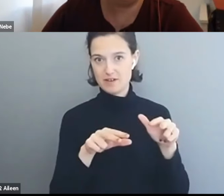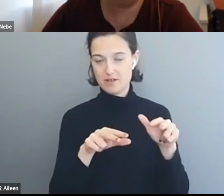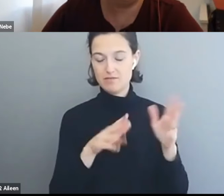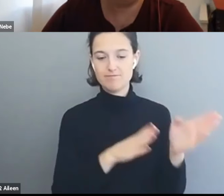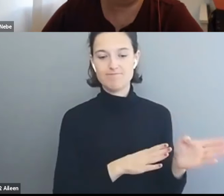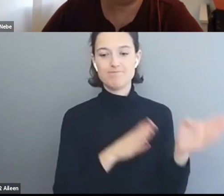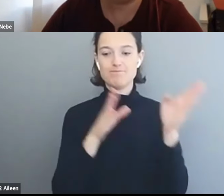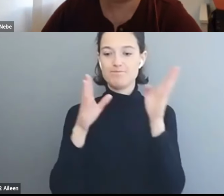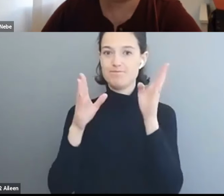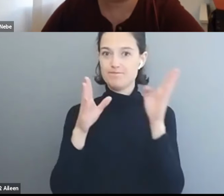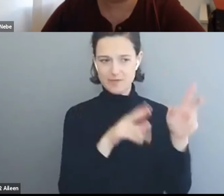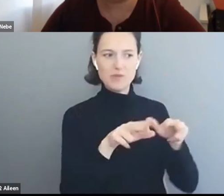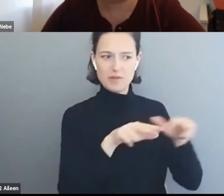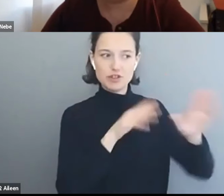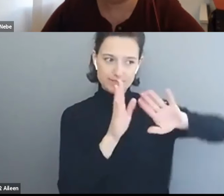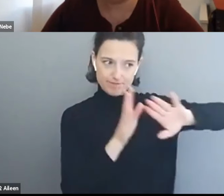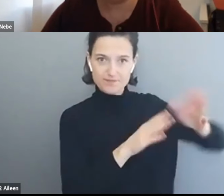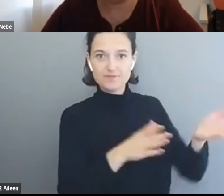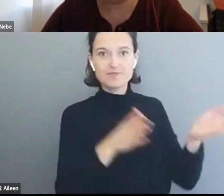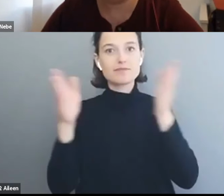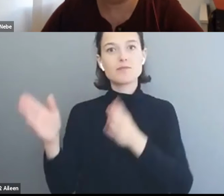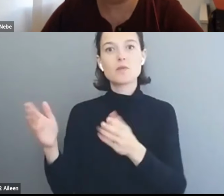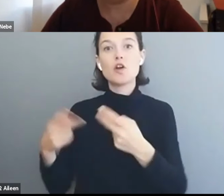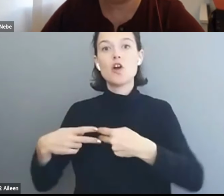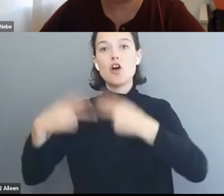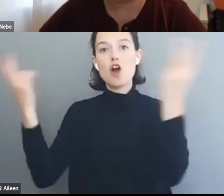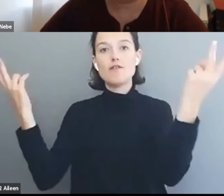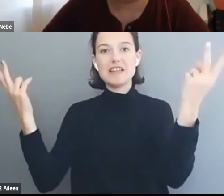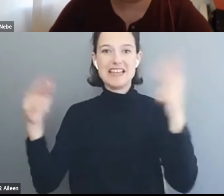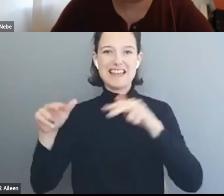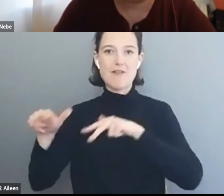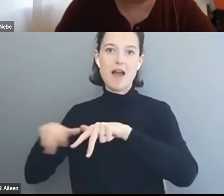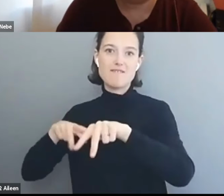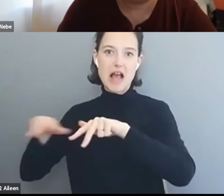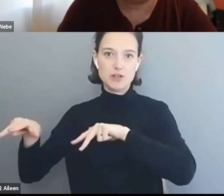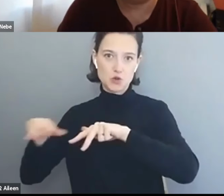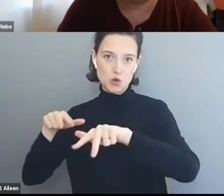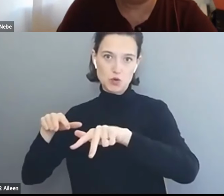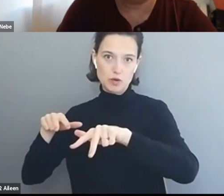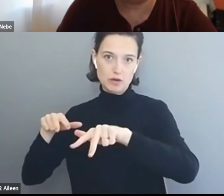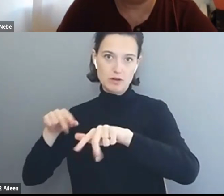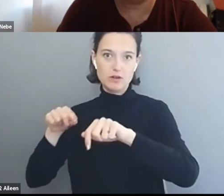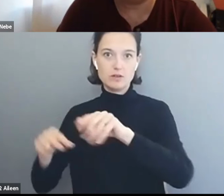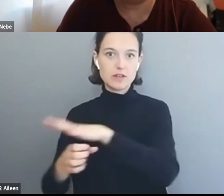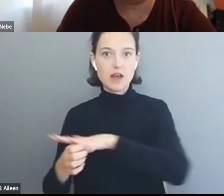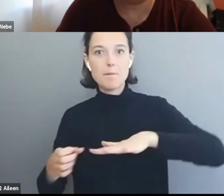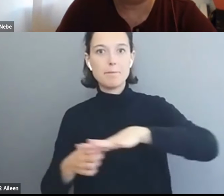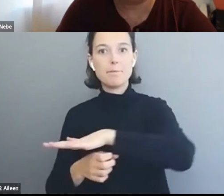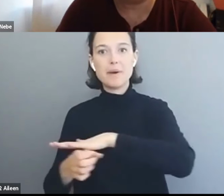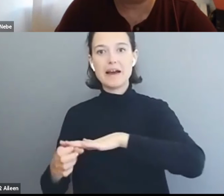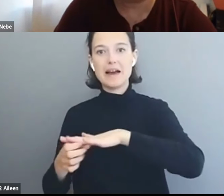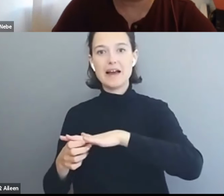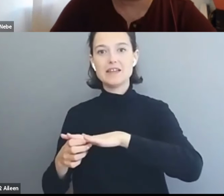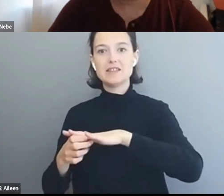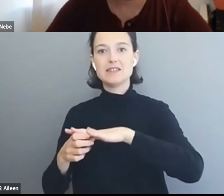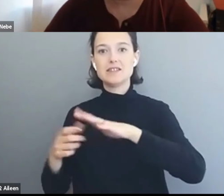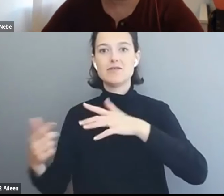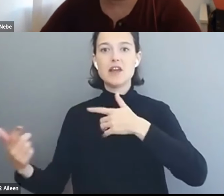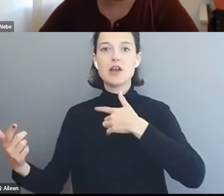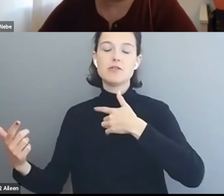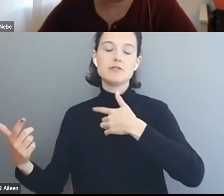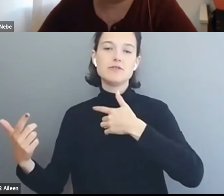zum Bereich der öffentlichen Verwaltung und zum Bereich des Monitoring der Barrierefreiheit, also jene,